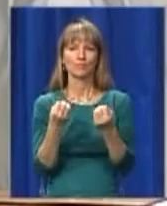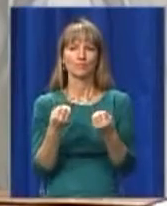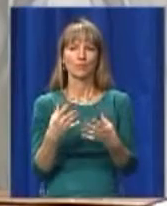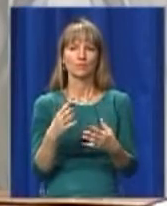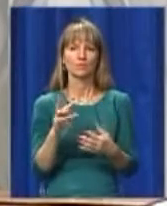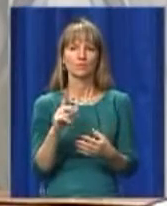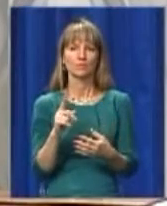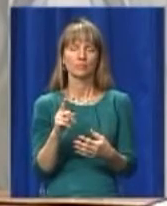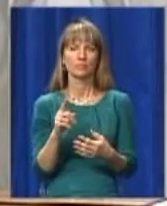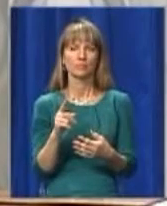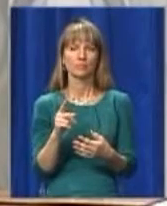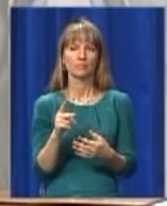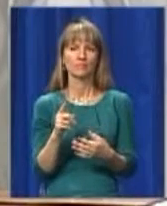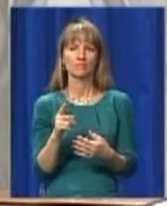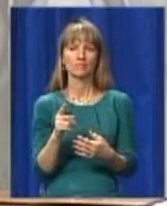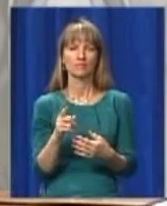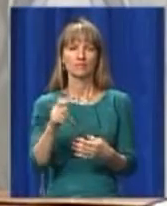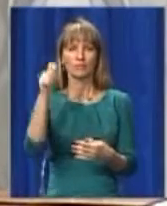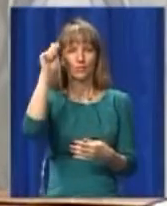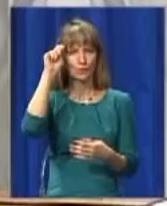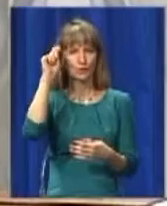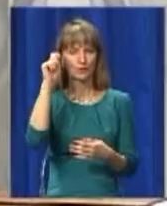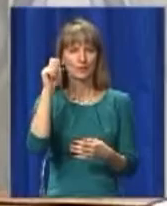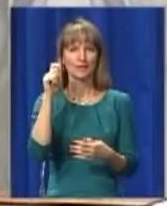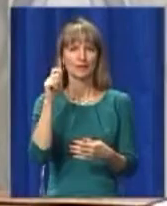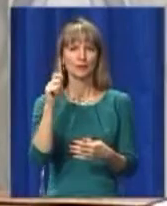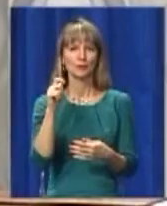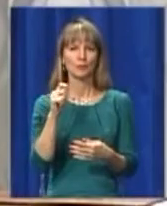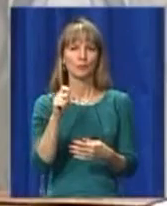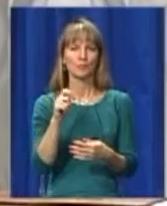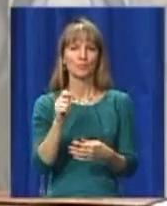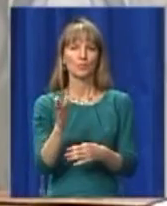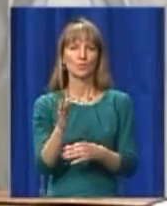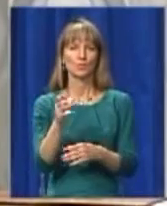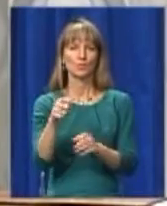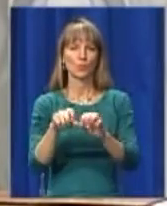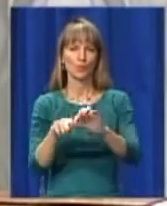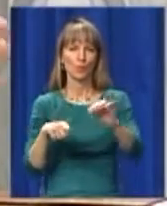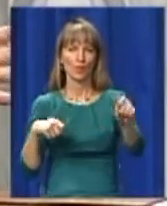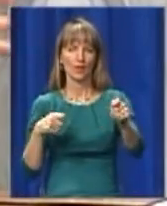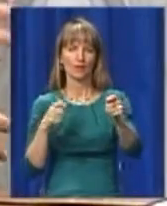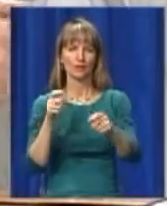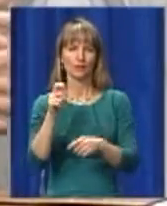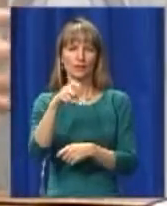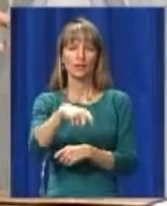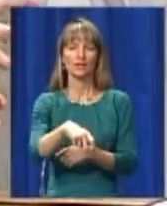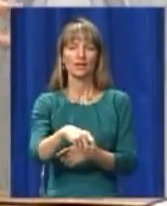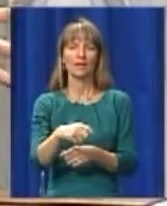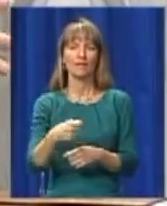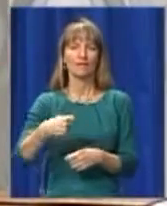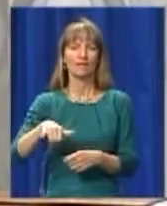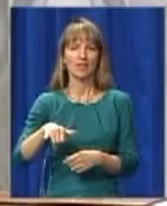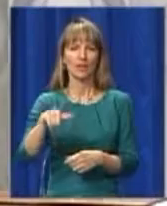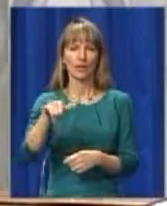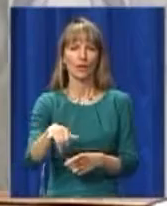вот сидит мужик, да, ну, мужчина, ну, с удочкой, ловит рыбу, наловил, там, тут в ведре стоит у